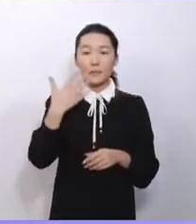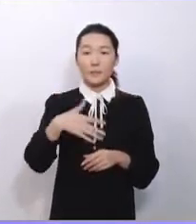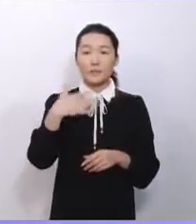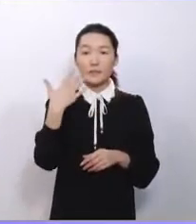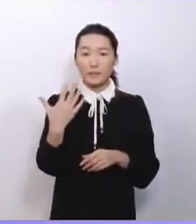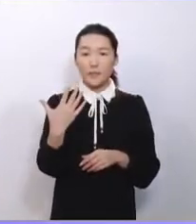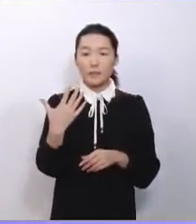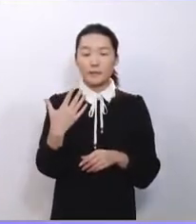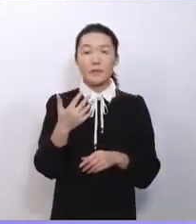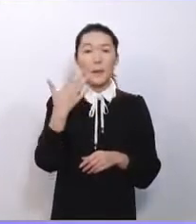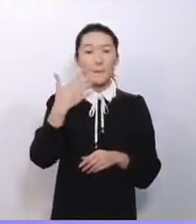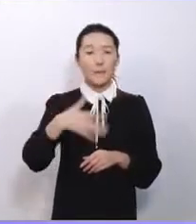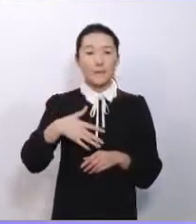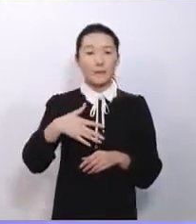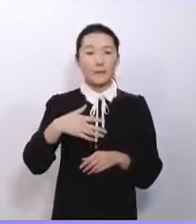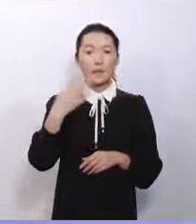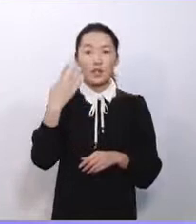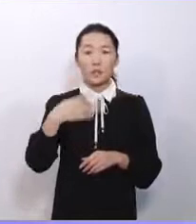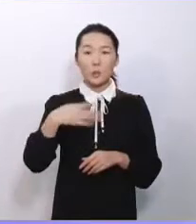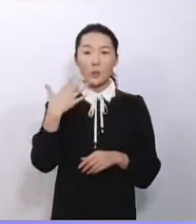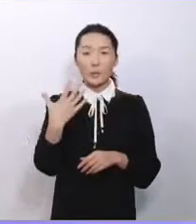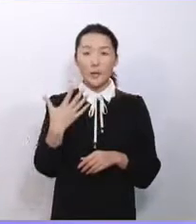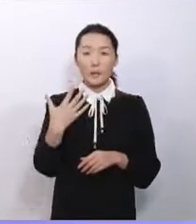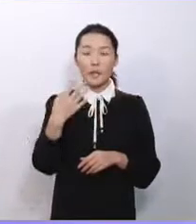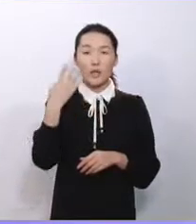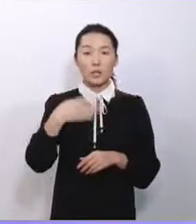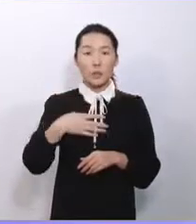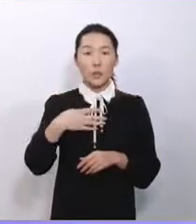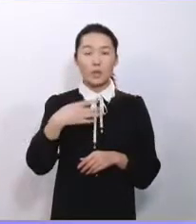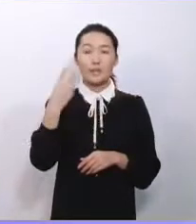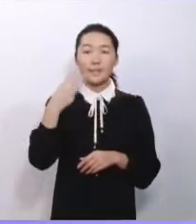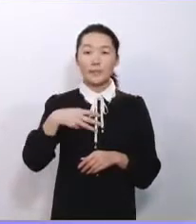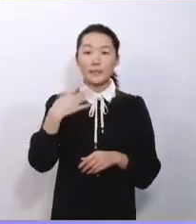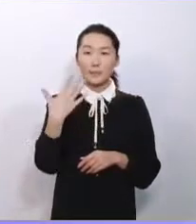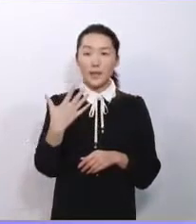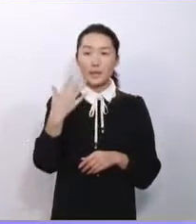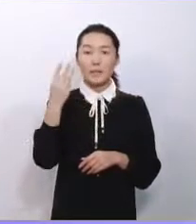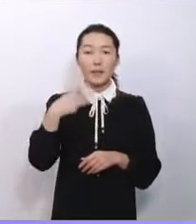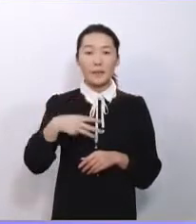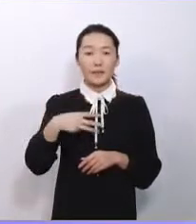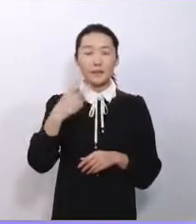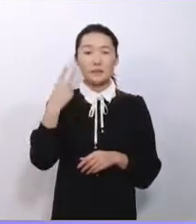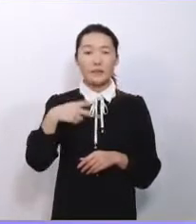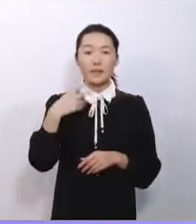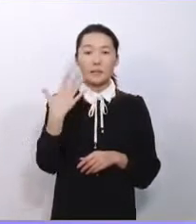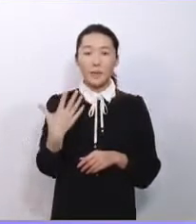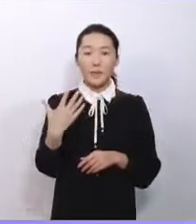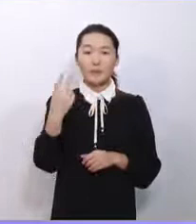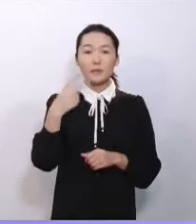55, 50, 45, 40, 35, 30, 25,